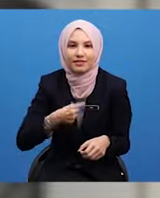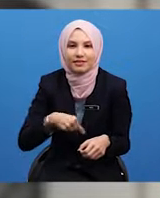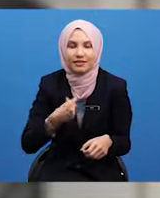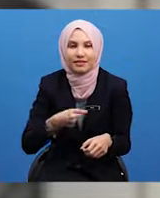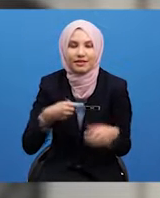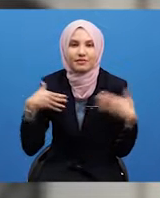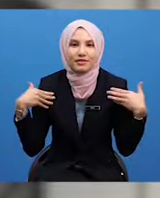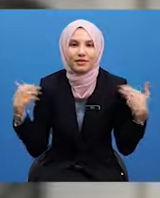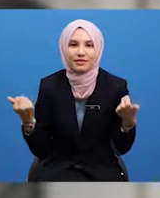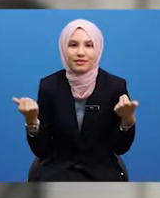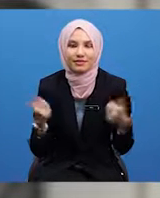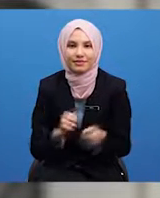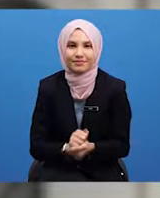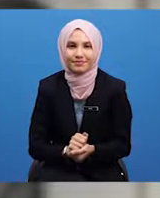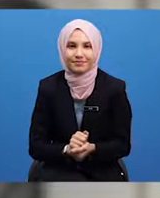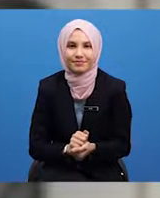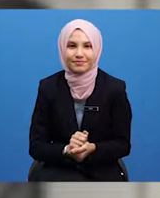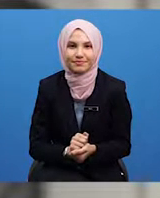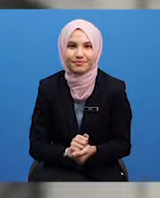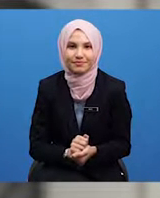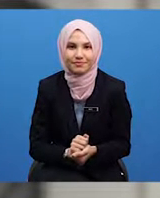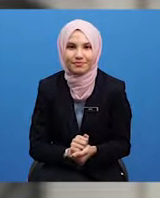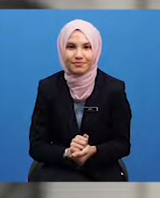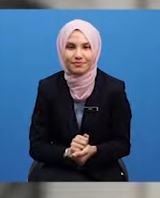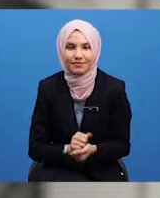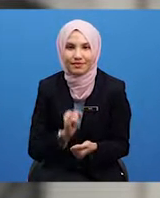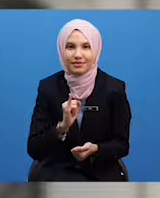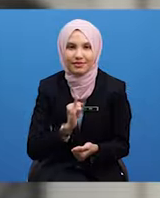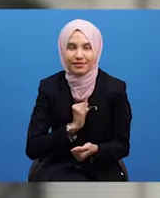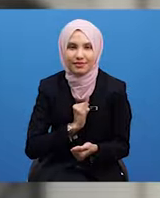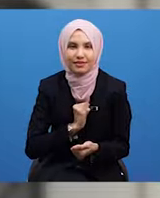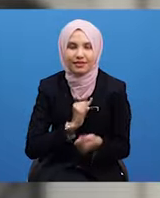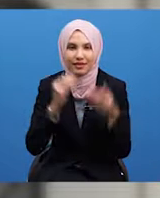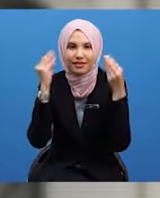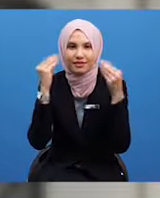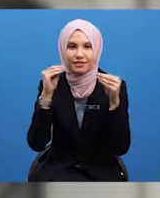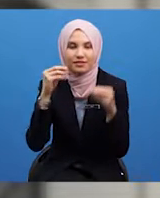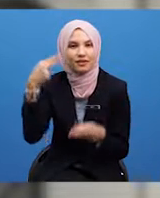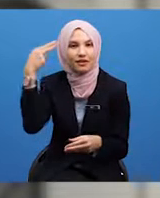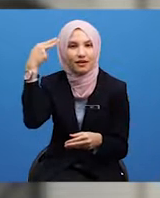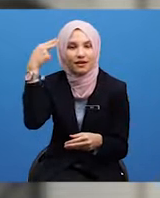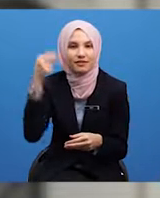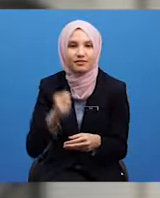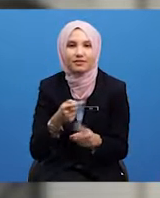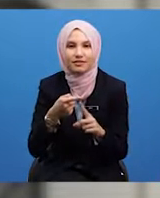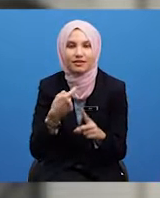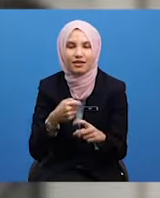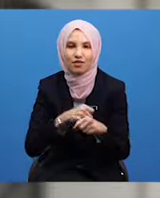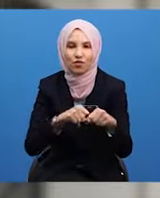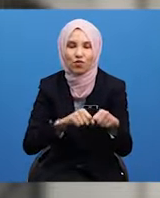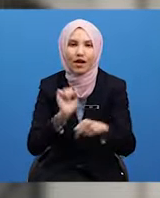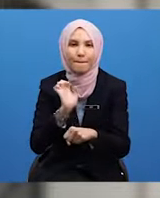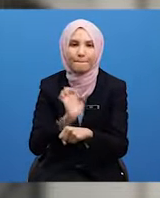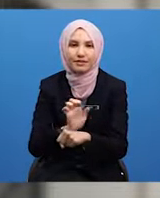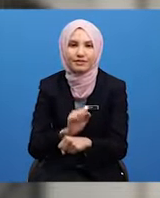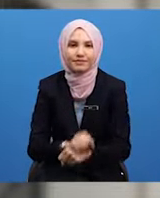kesihatan anda sepanjang mempelajari tajuk kali ini. Saya, Cikgu Muhammad Haziz bin Hassan dari SMK Sungai Besi.